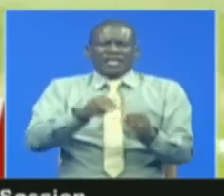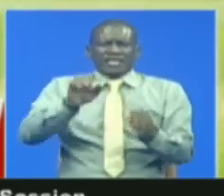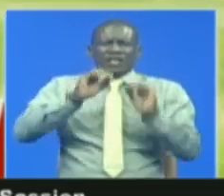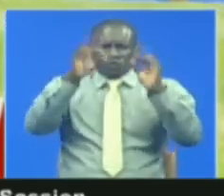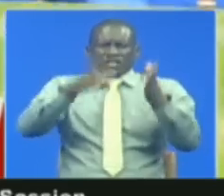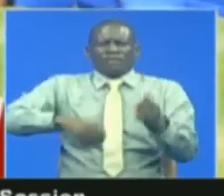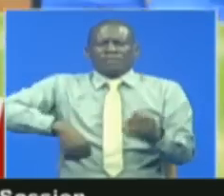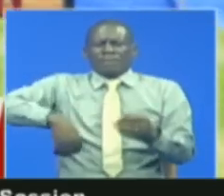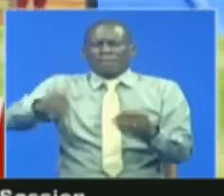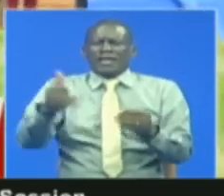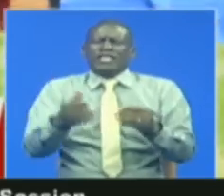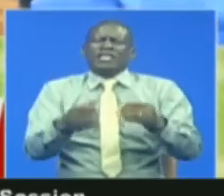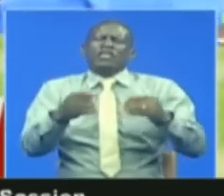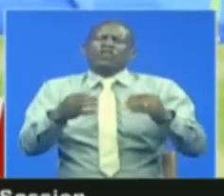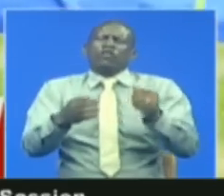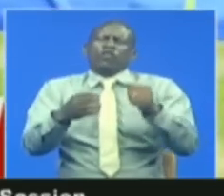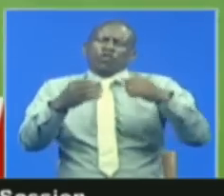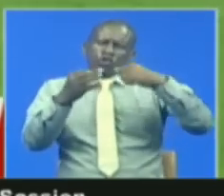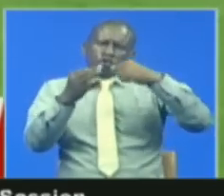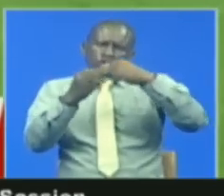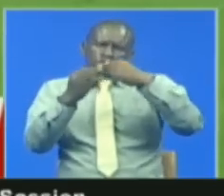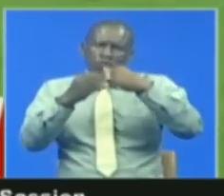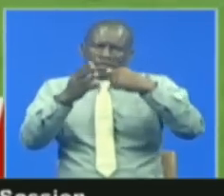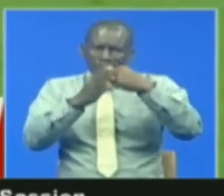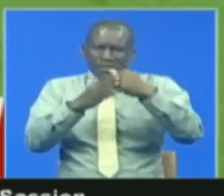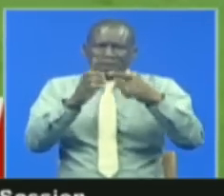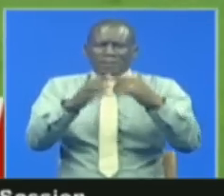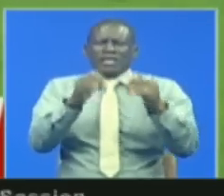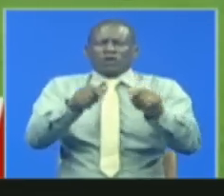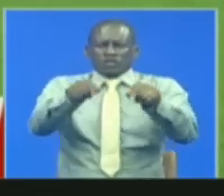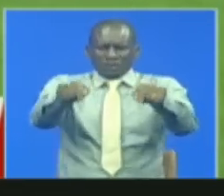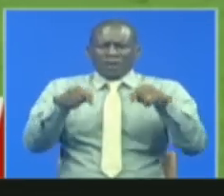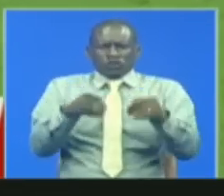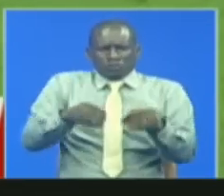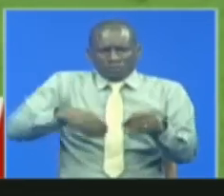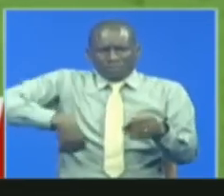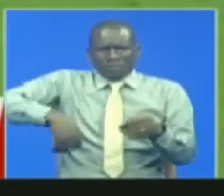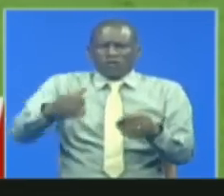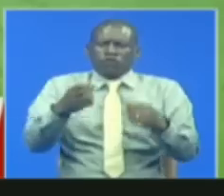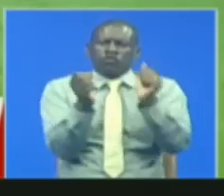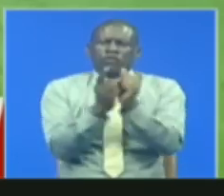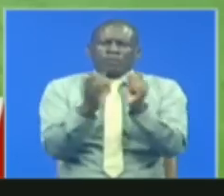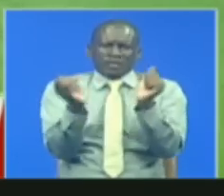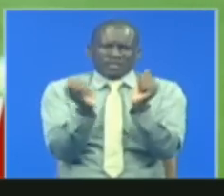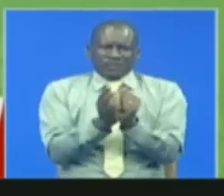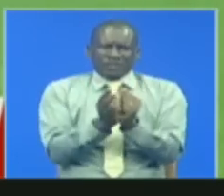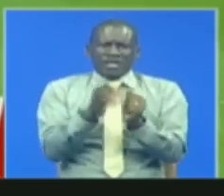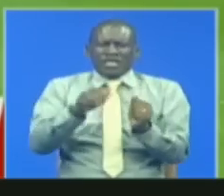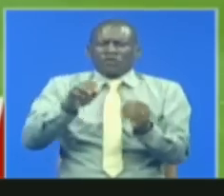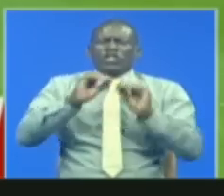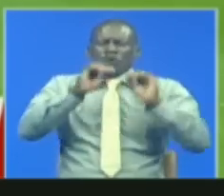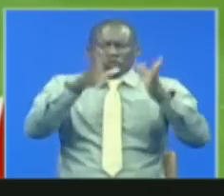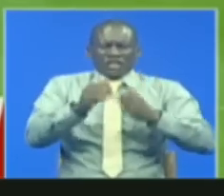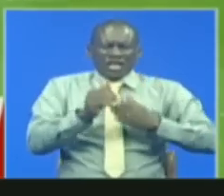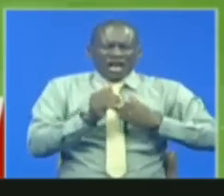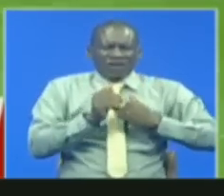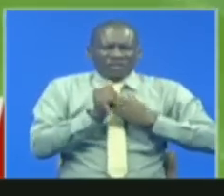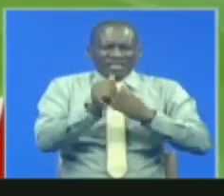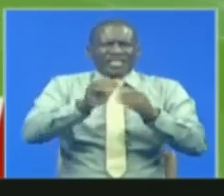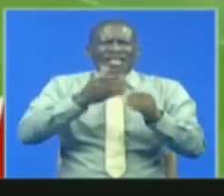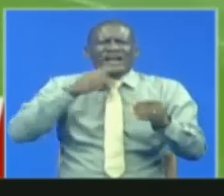sasa anadai malipo ya Novemba na Disemba. Hata hivyo Migne ambaye ameiongoza Harambee Stars kushinda mechi sita, kupoteza tatu na